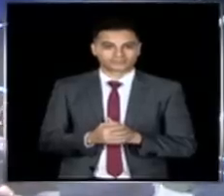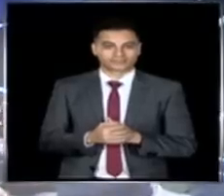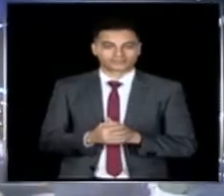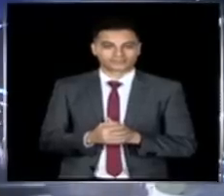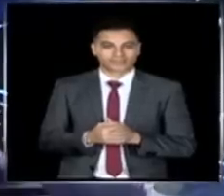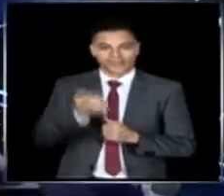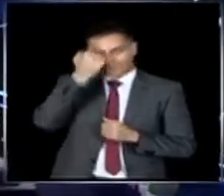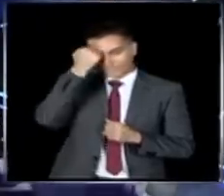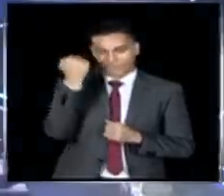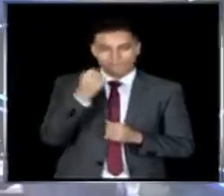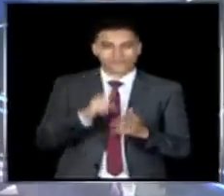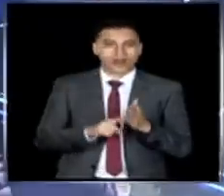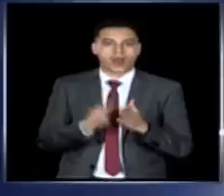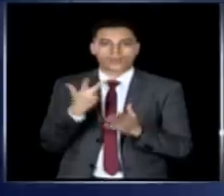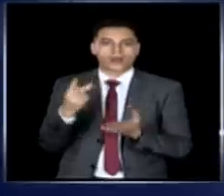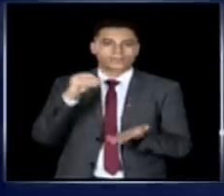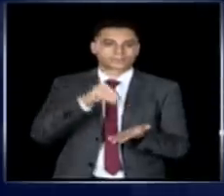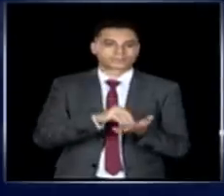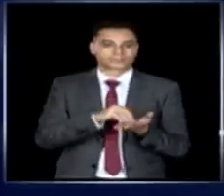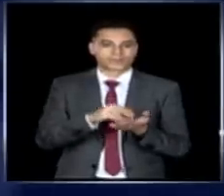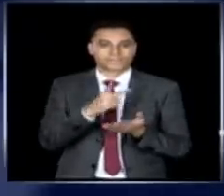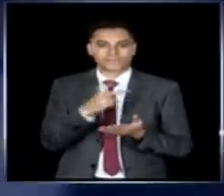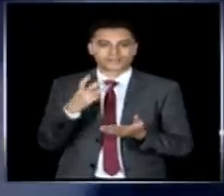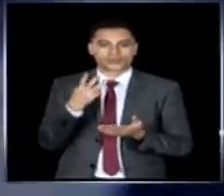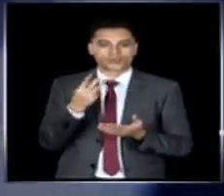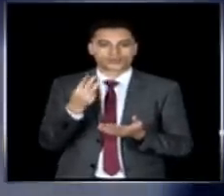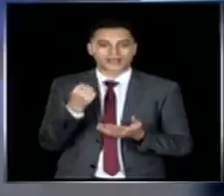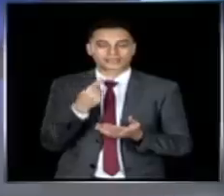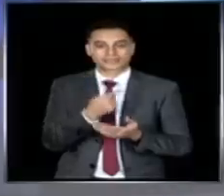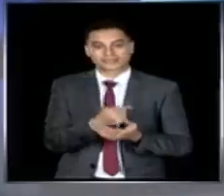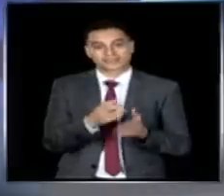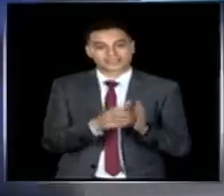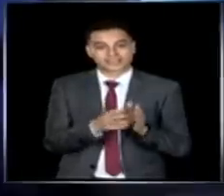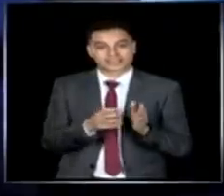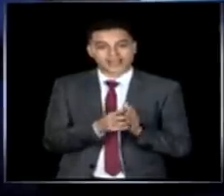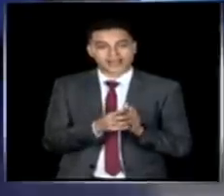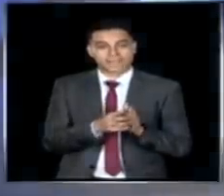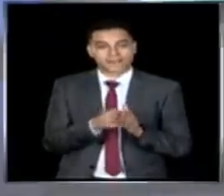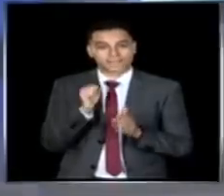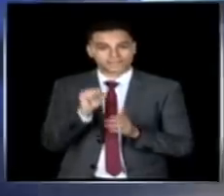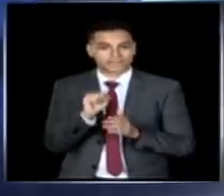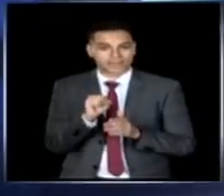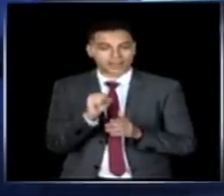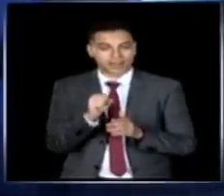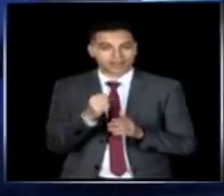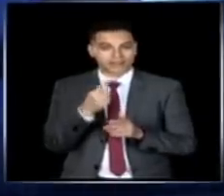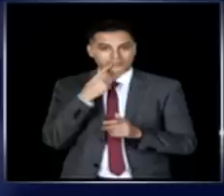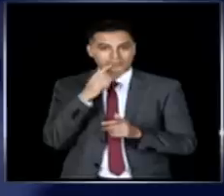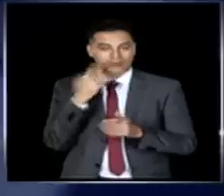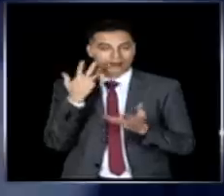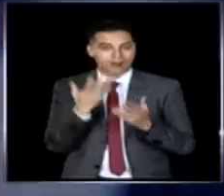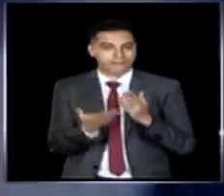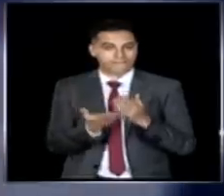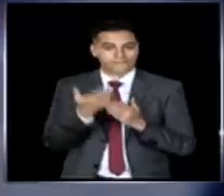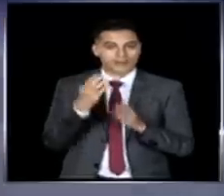ألف مبروك. أول 3 نقاط 230 نقطة، طبعا صدارة المجموعة الأولى من أول مباراة.